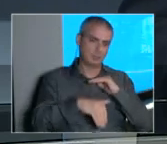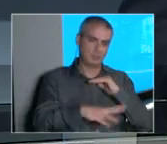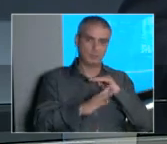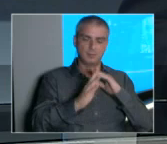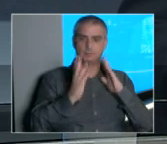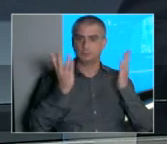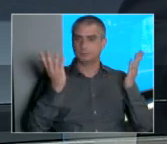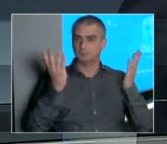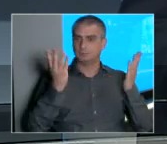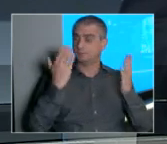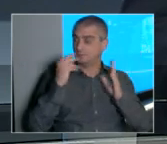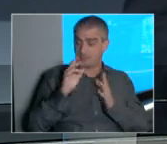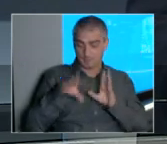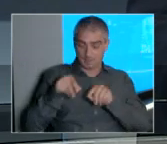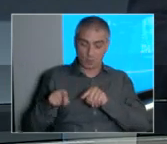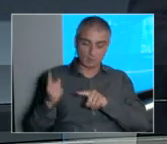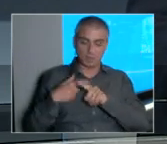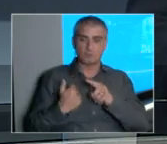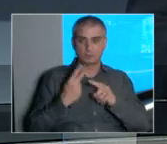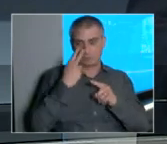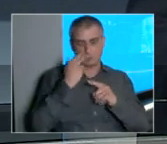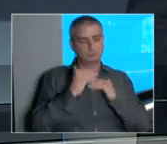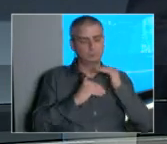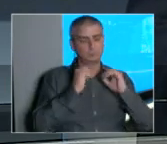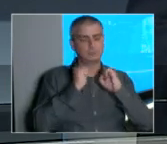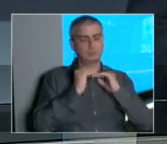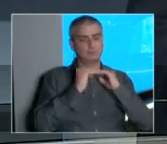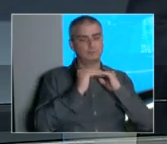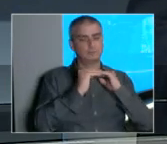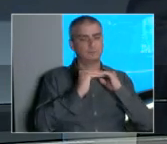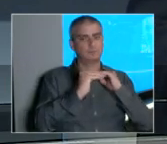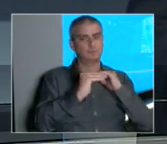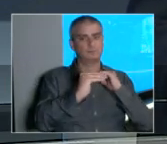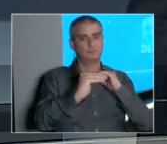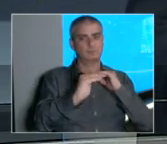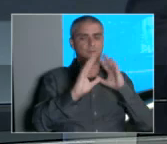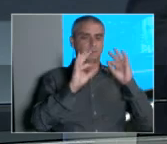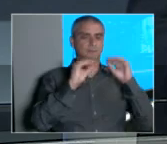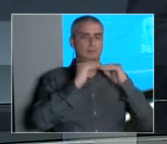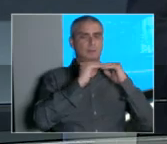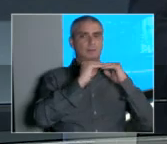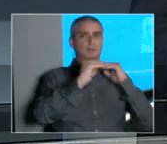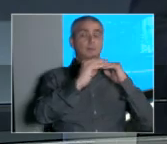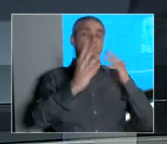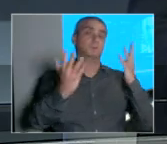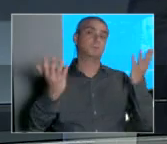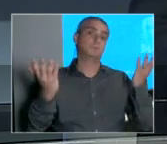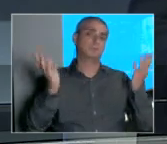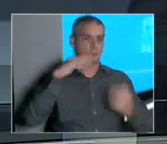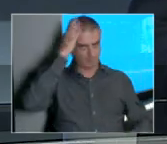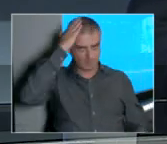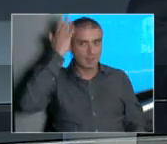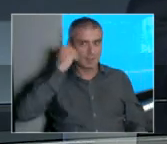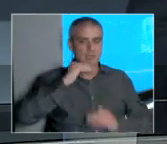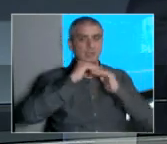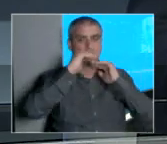15 מנדטים. לא, מפיזור הבחירות אתה רואה איזושהי מגמה יציבה, שהוא ממש נושק לעשרה, אבל בוא. גם בנט היה לו